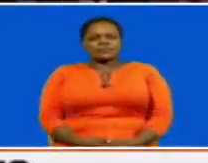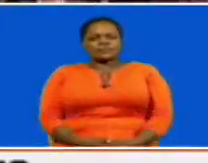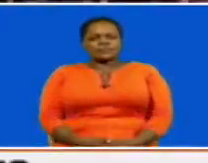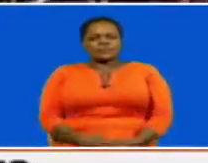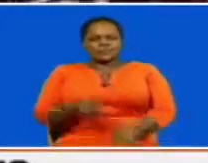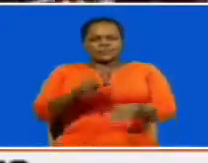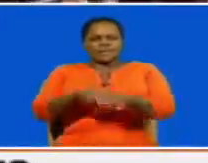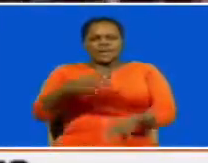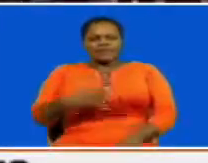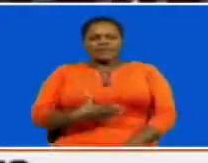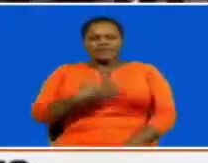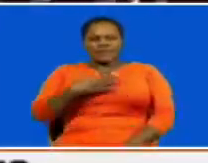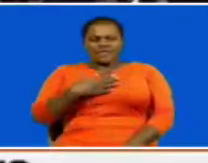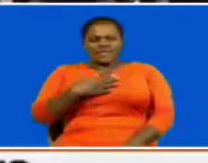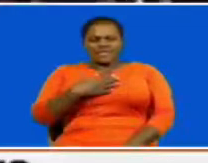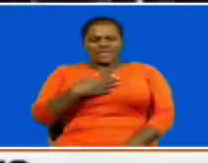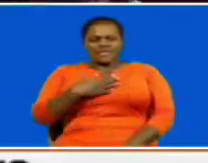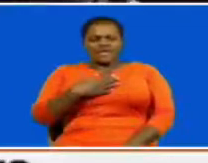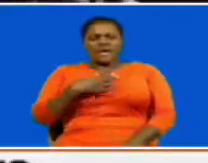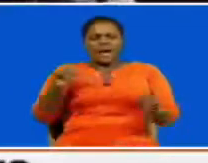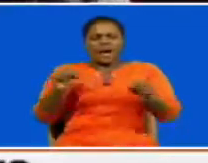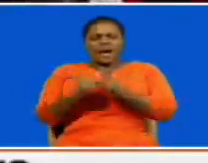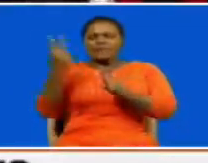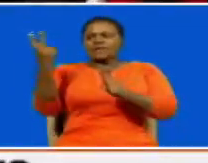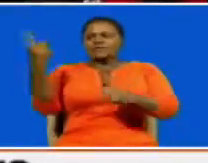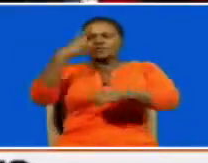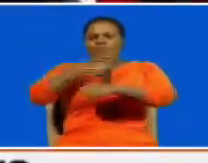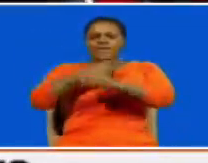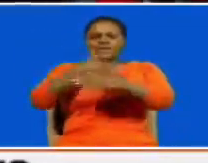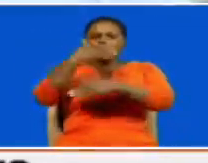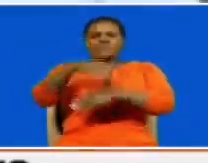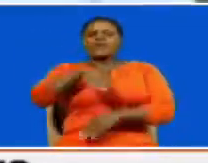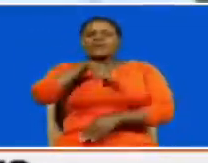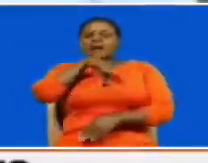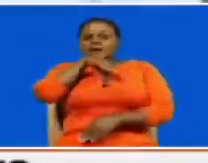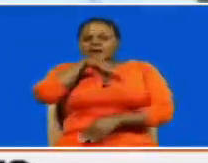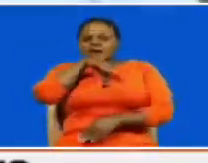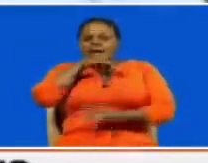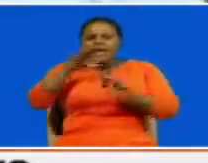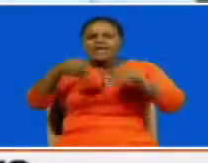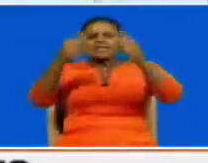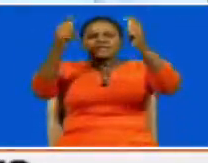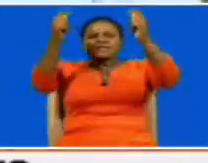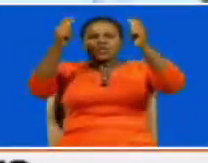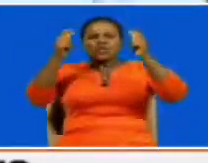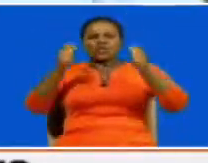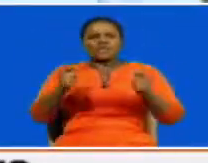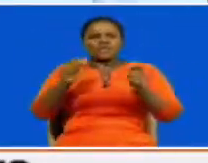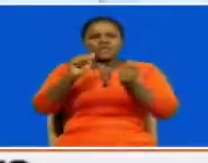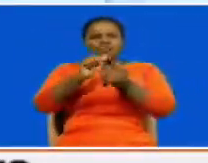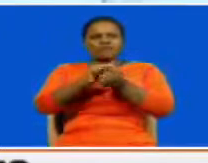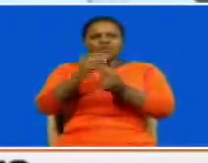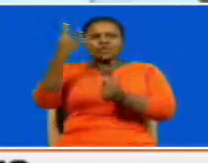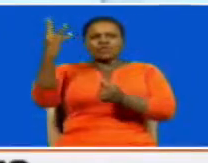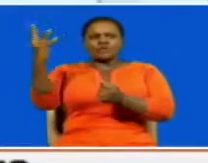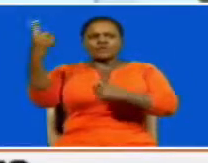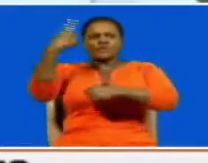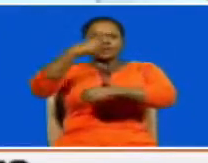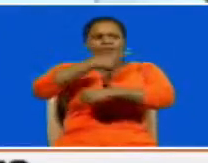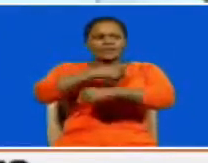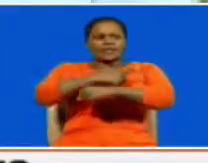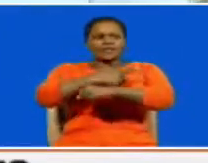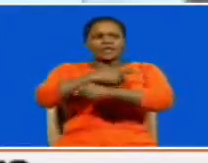Kwenye ziara hiyo ya Githurai inayojiri siku mbili tu baada ya Raila kuipa serikali ya Rais William Ruto makataa ya wiki